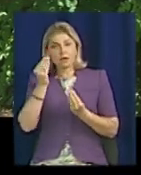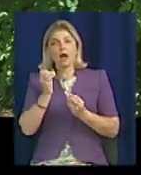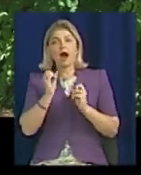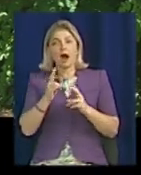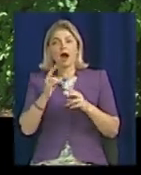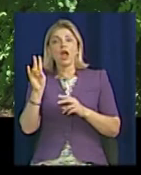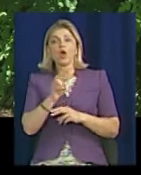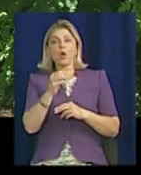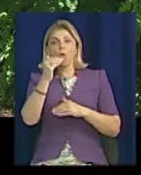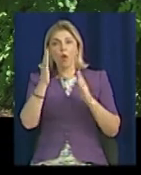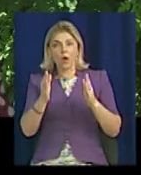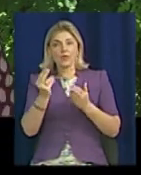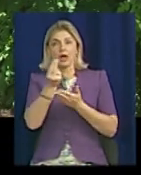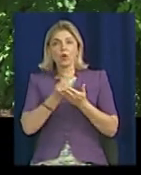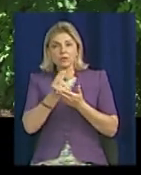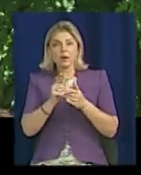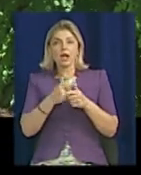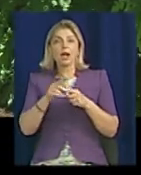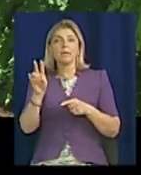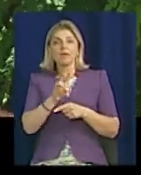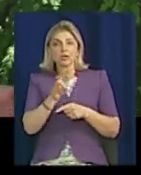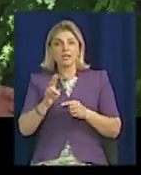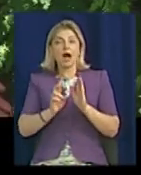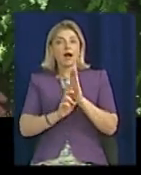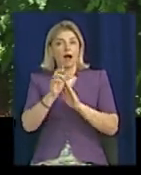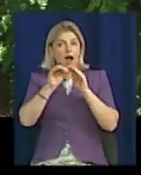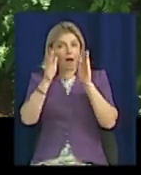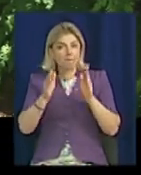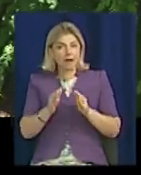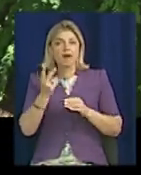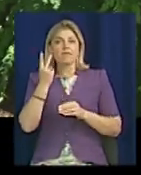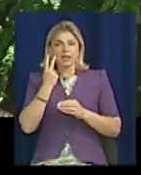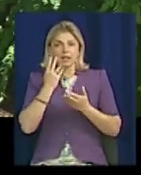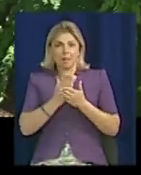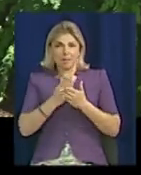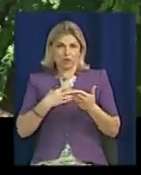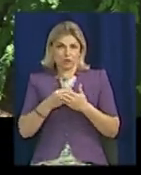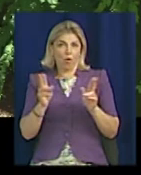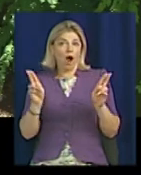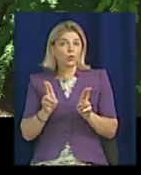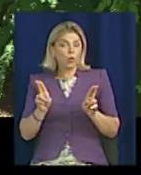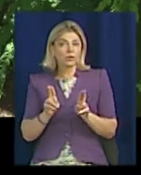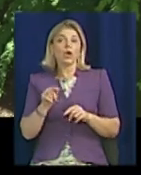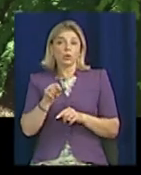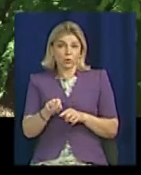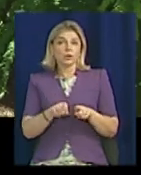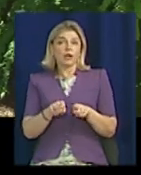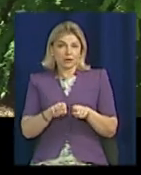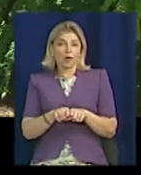Да? От розпис ікон або розпис православних храмів, вони завжди, як кажуть, мають свої канони. Ну і тут це так